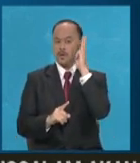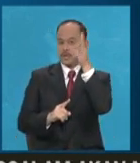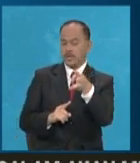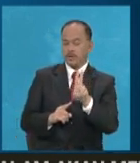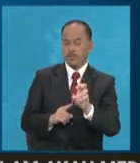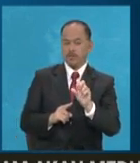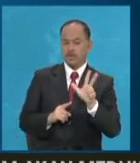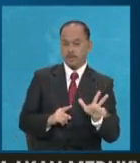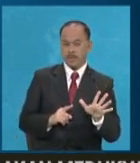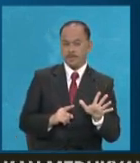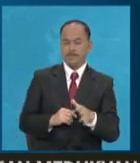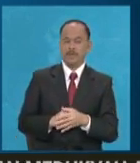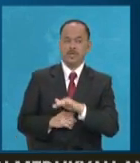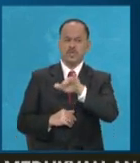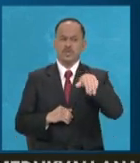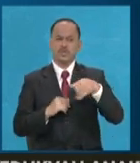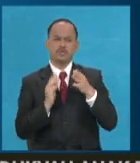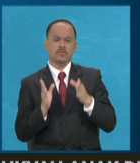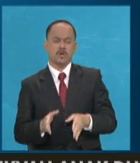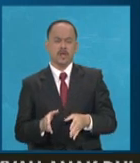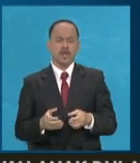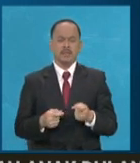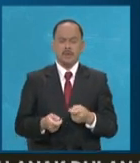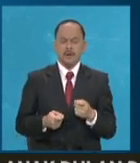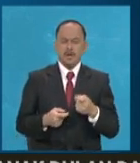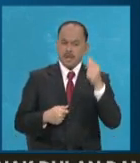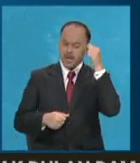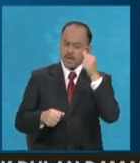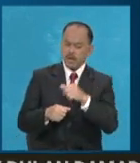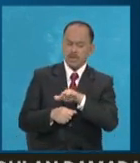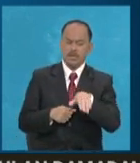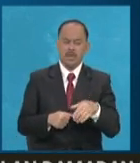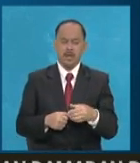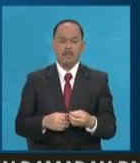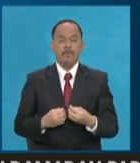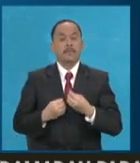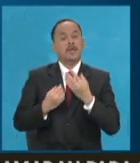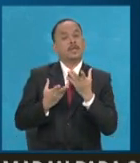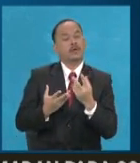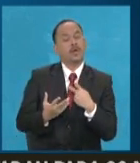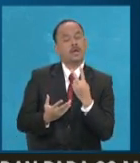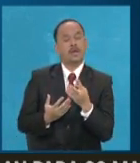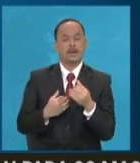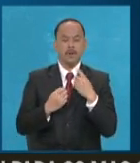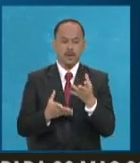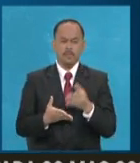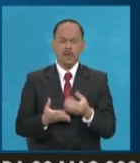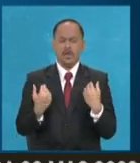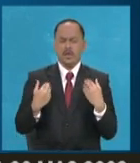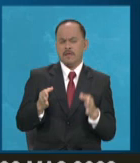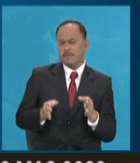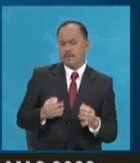2035 orang ramai adalah disuruh untuk menyalurkan sebaran makluman mengenai kegiatan dada kepada